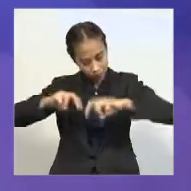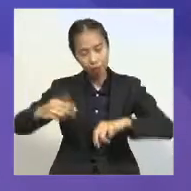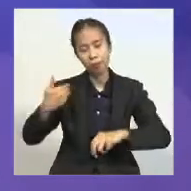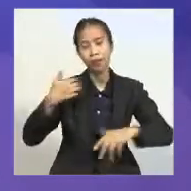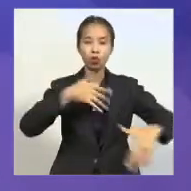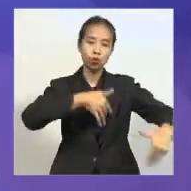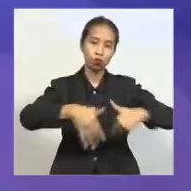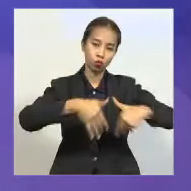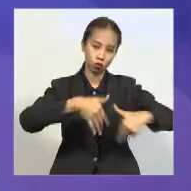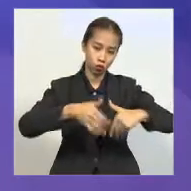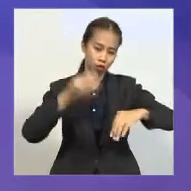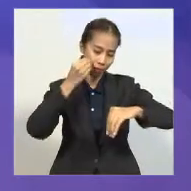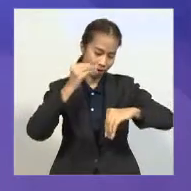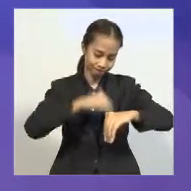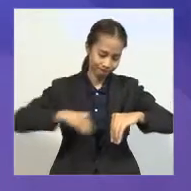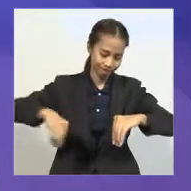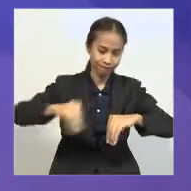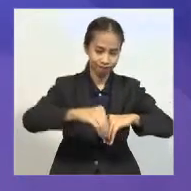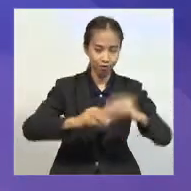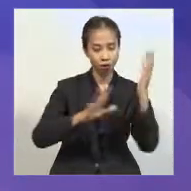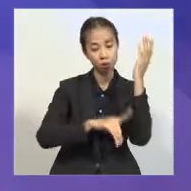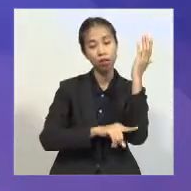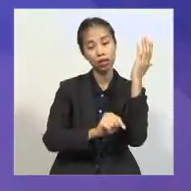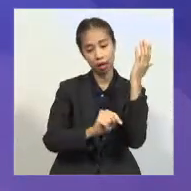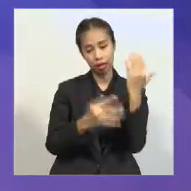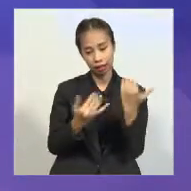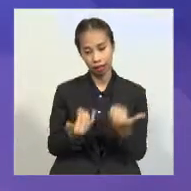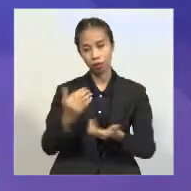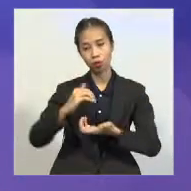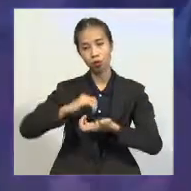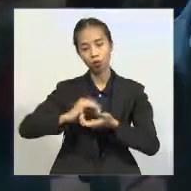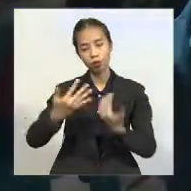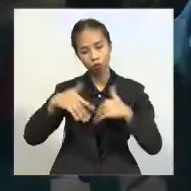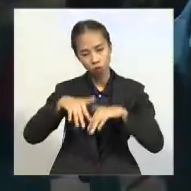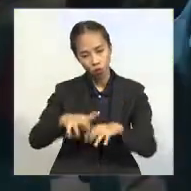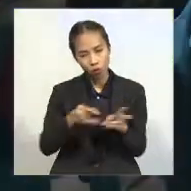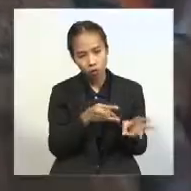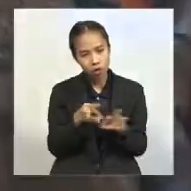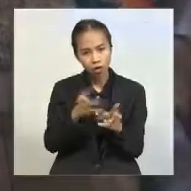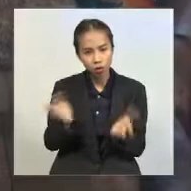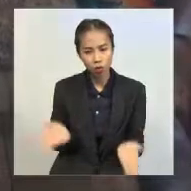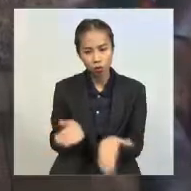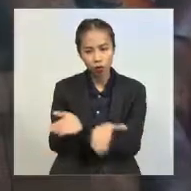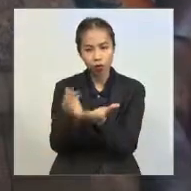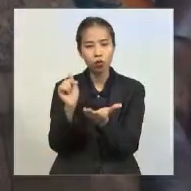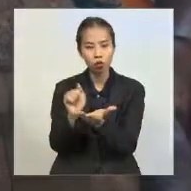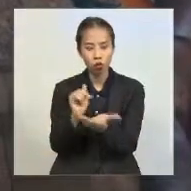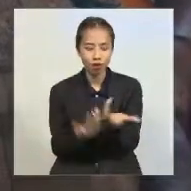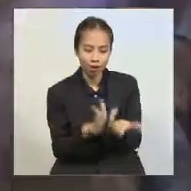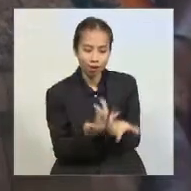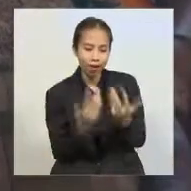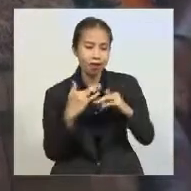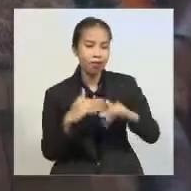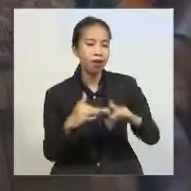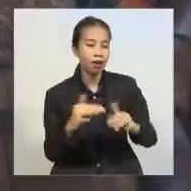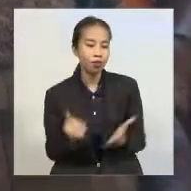าวบ้านรอบๆพื้นที่เกาะลิบงในจังหวัดตรังเนี่ยเข้ามาร่วมกันหาแนวทางอนุรักษ์พยูนและแหล่งหญ้าทะเลแห